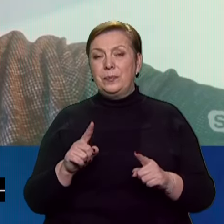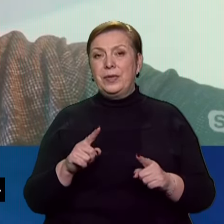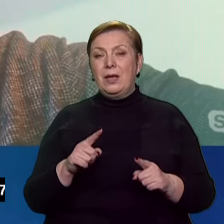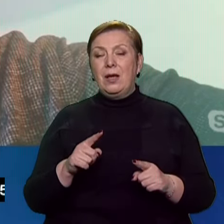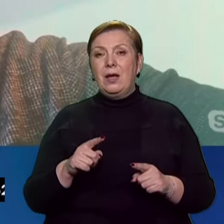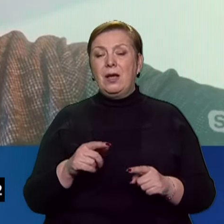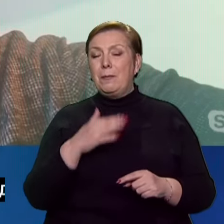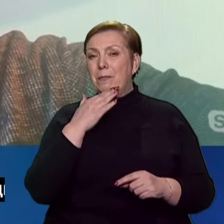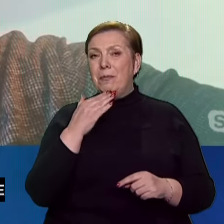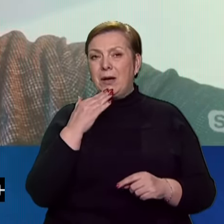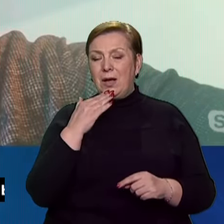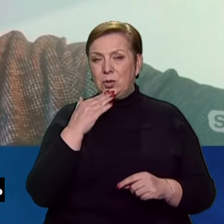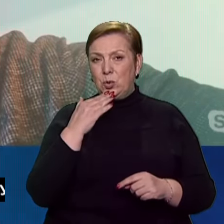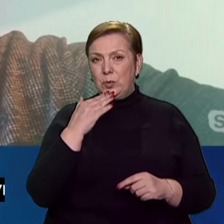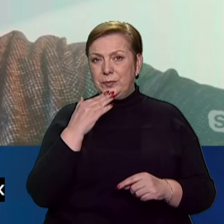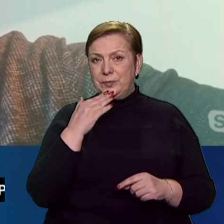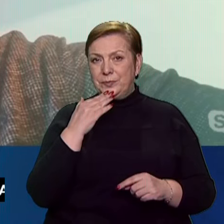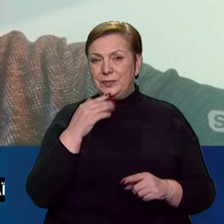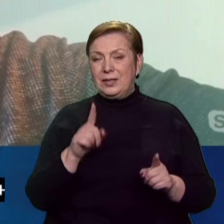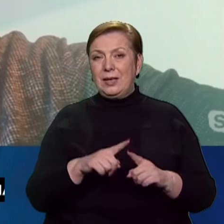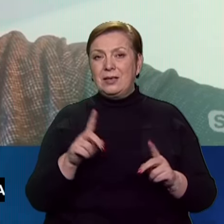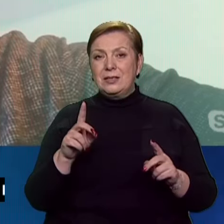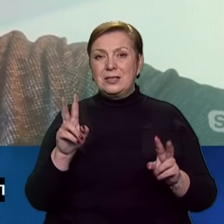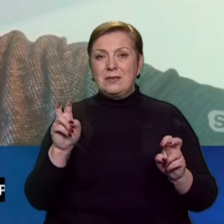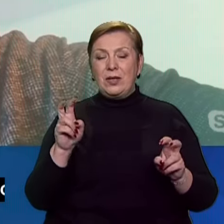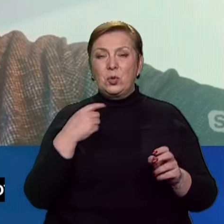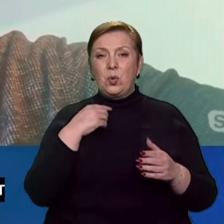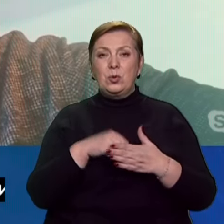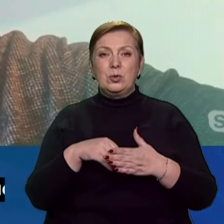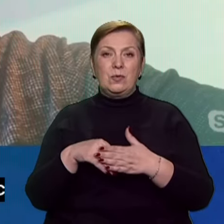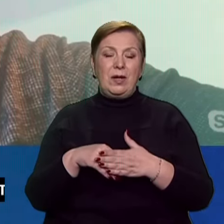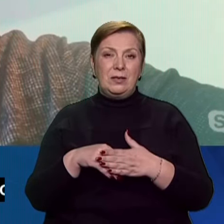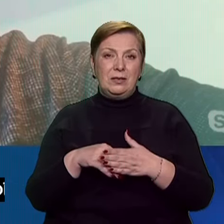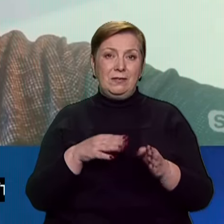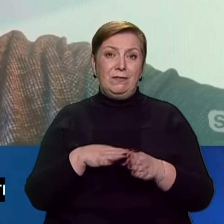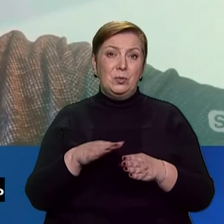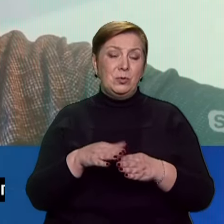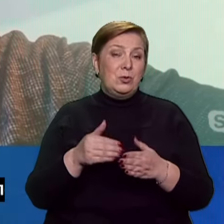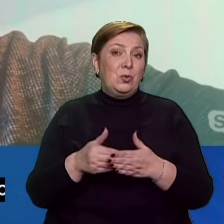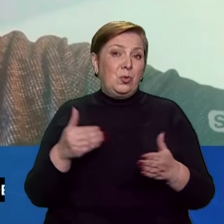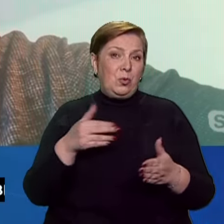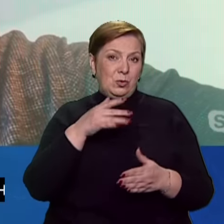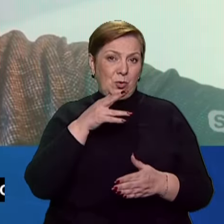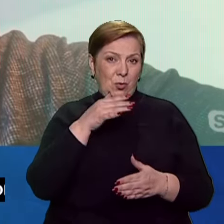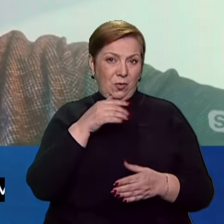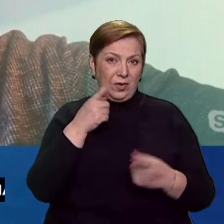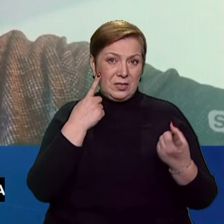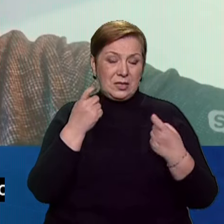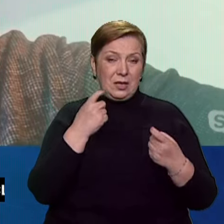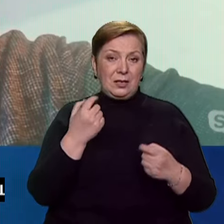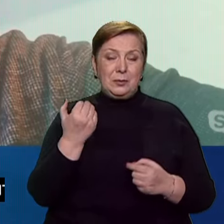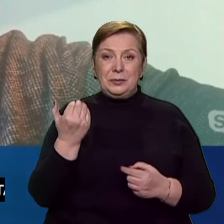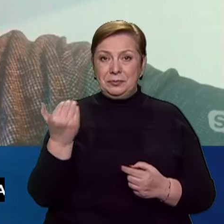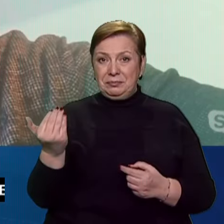дуже багато так званого голосування відбувалось достроково. За даними